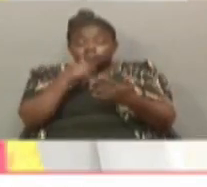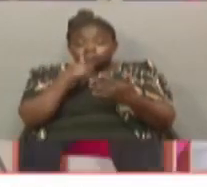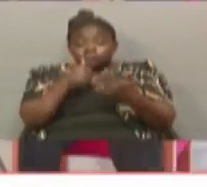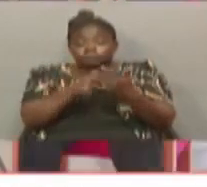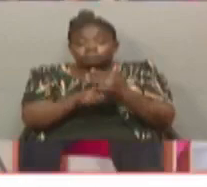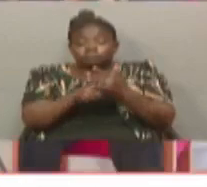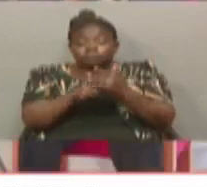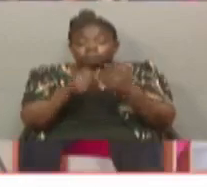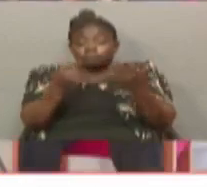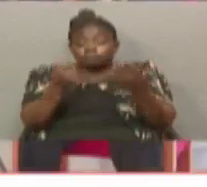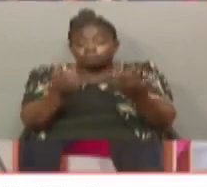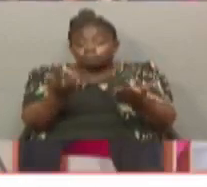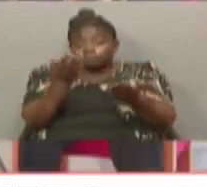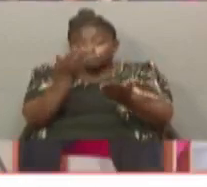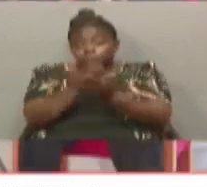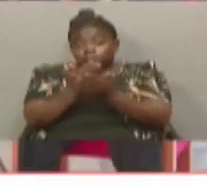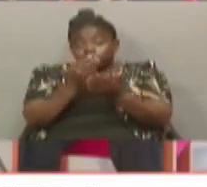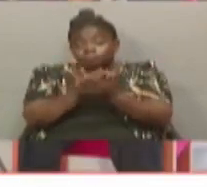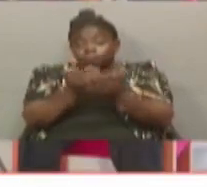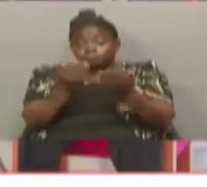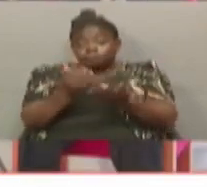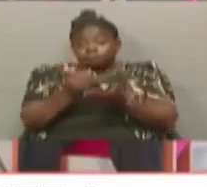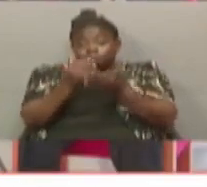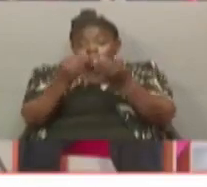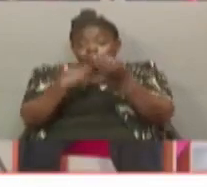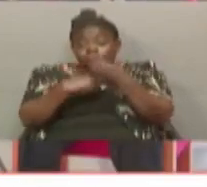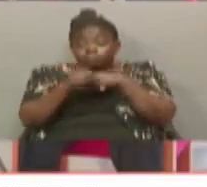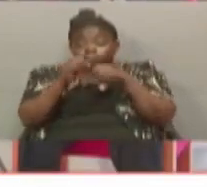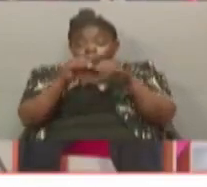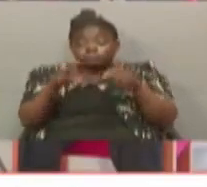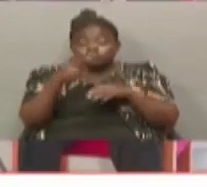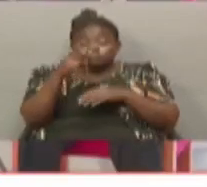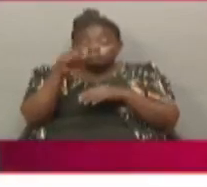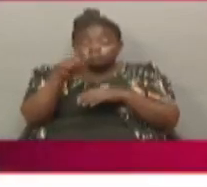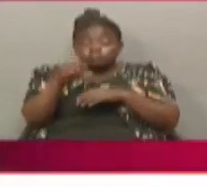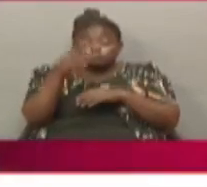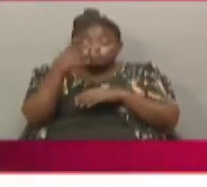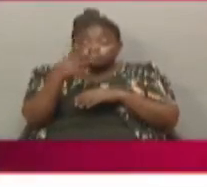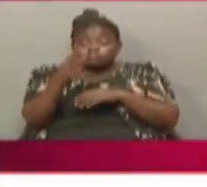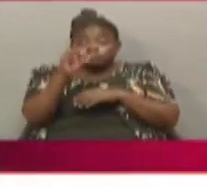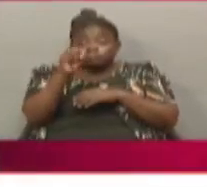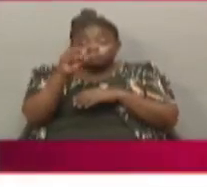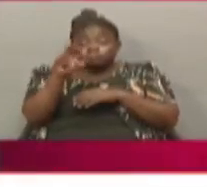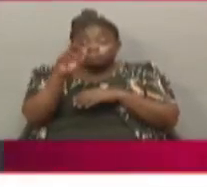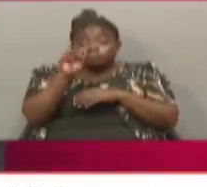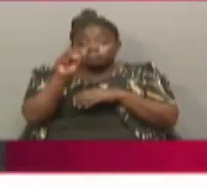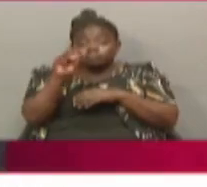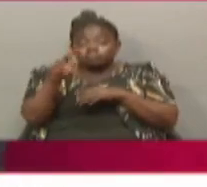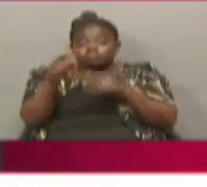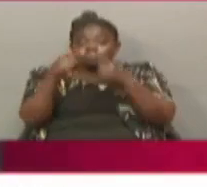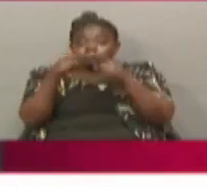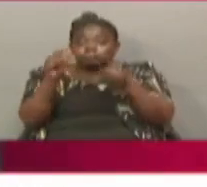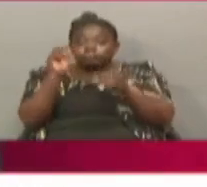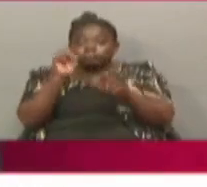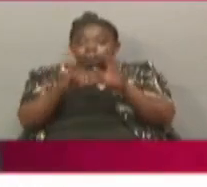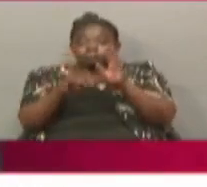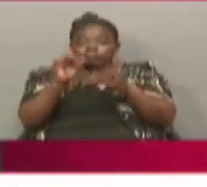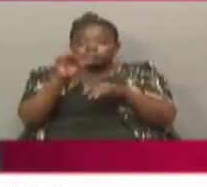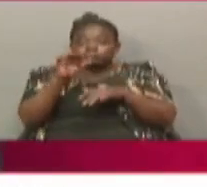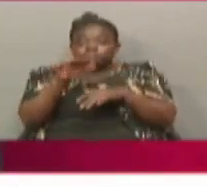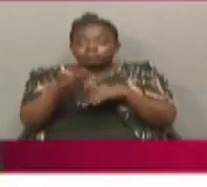Lusinga. Amusabye abameka omukugula ettaka lya yiika 2 n'ekitundu okuliraana bulange basewo woofiisi zaabwe. Pulezidenti abasuubizza